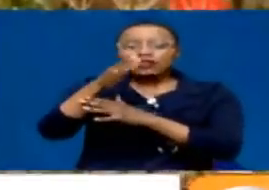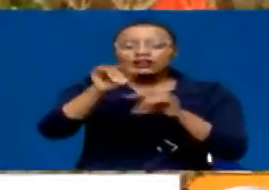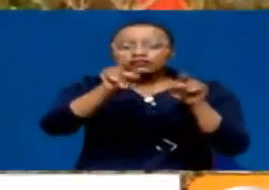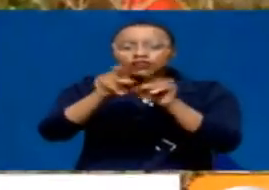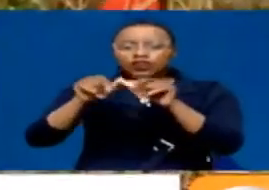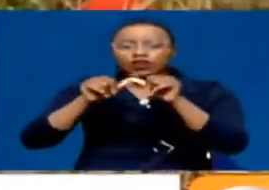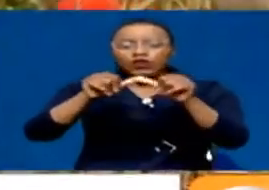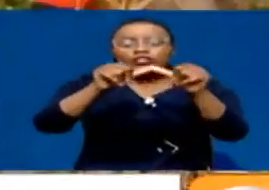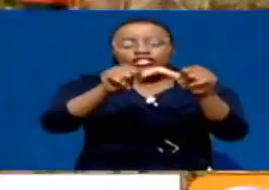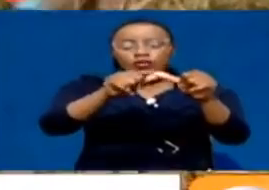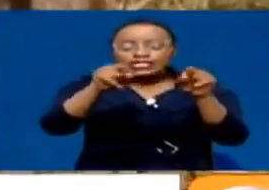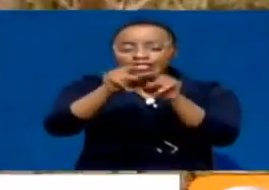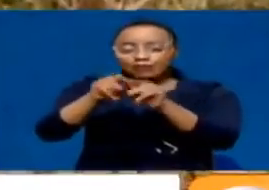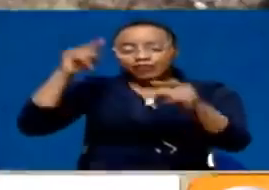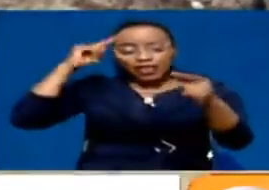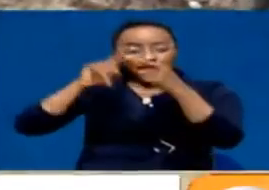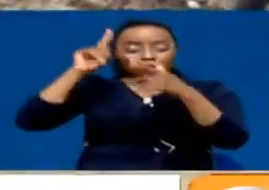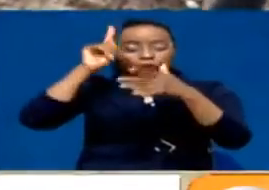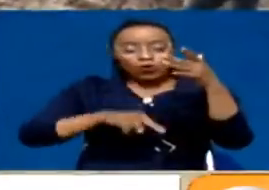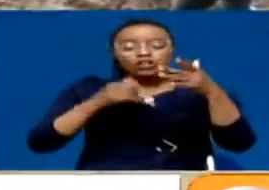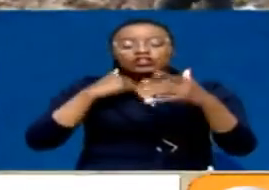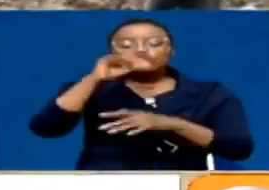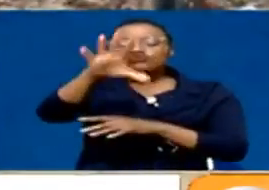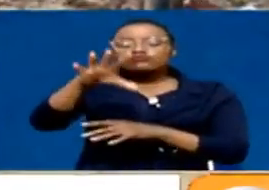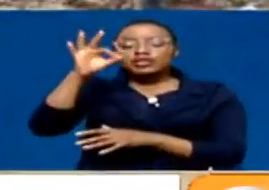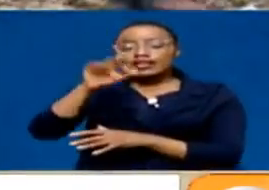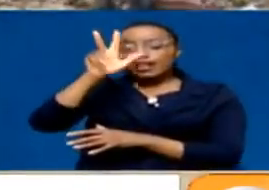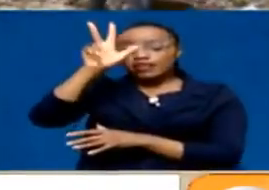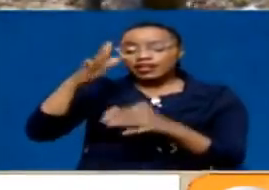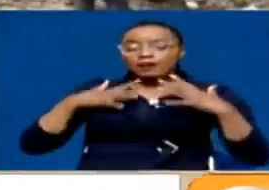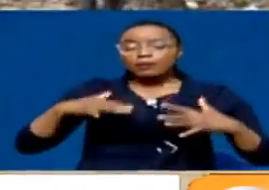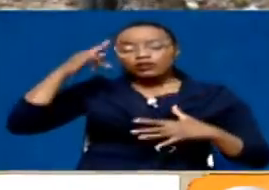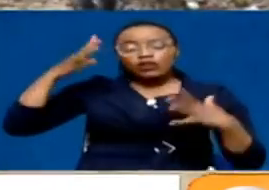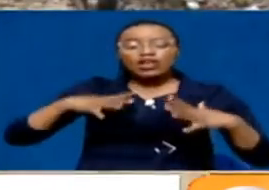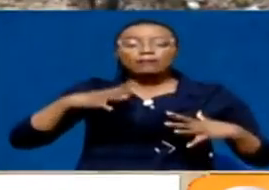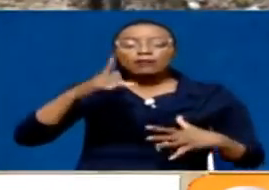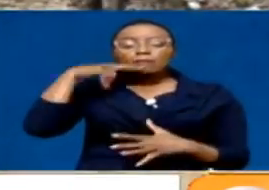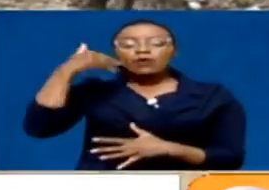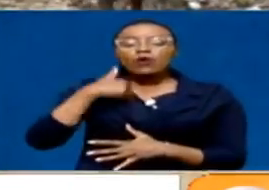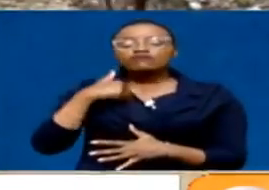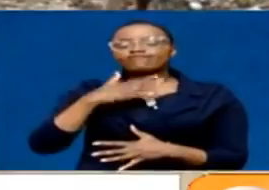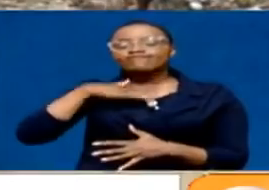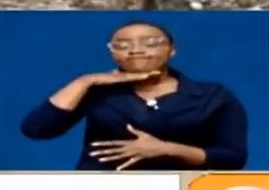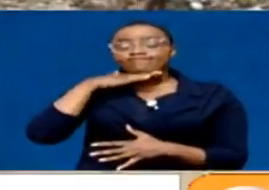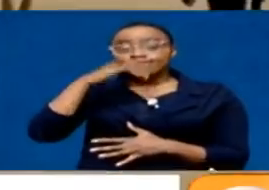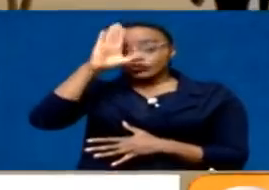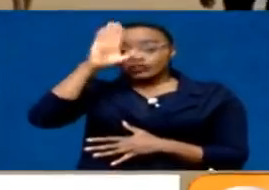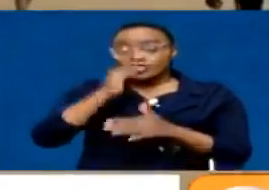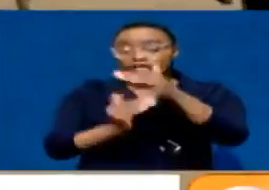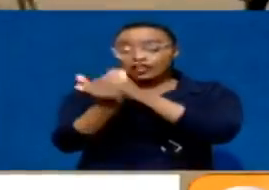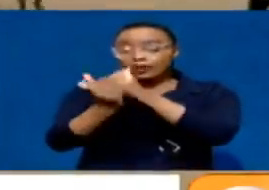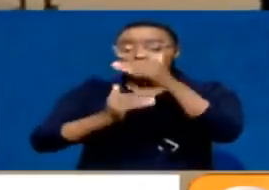mbioni. Hapa lengo likiwa ni kutoa miili ya wavuvi watatu waliokumbana na mauti yao Jumapili